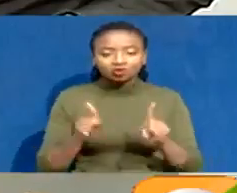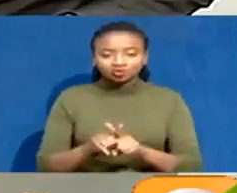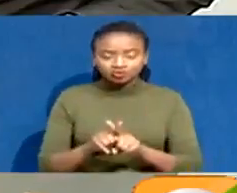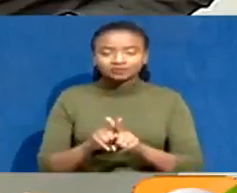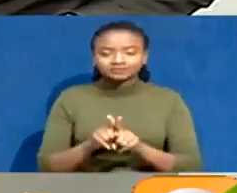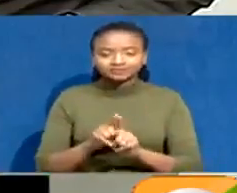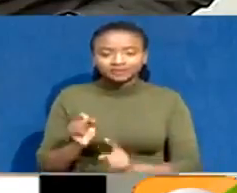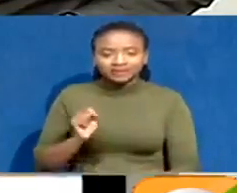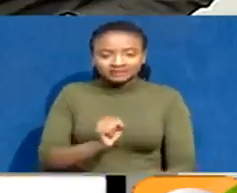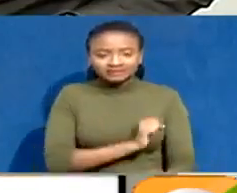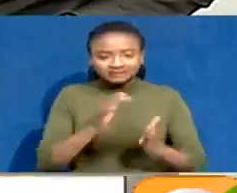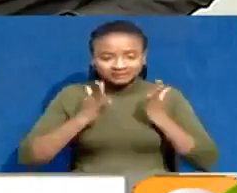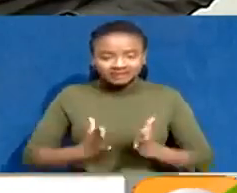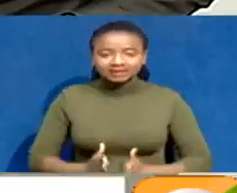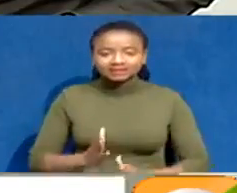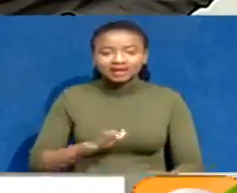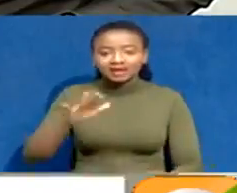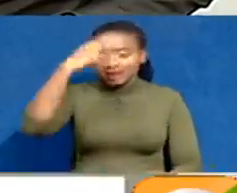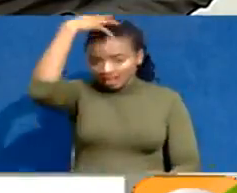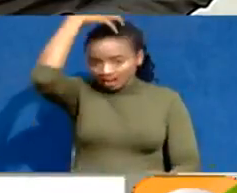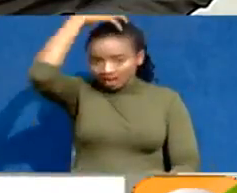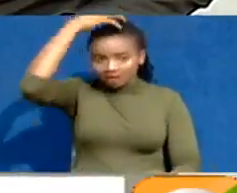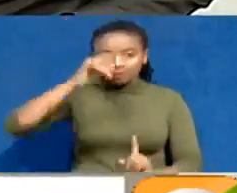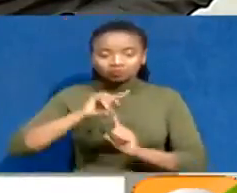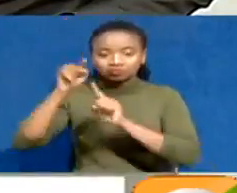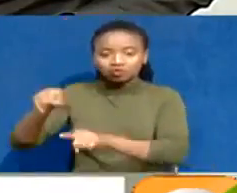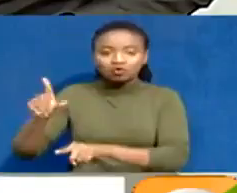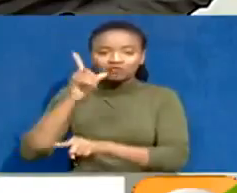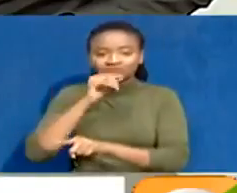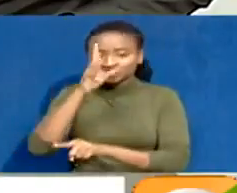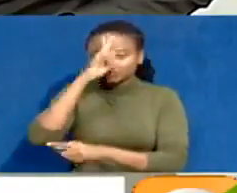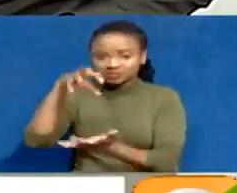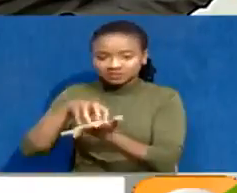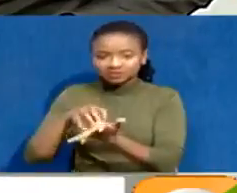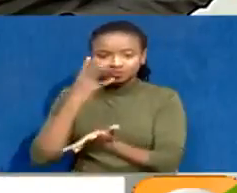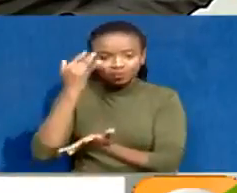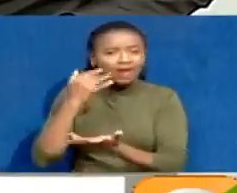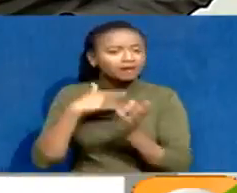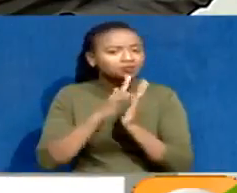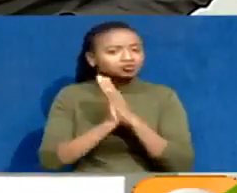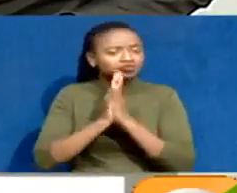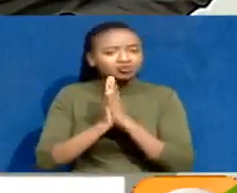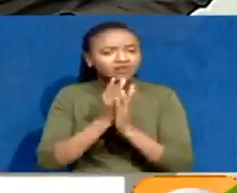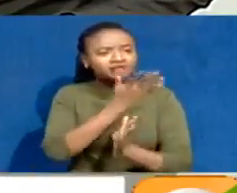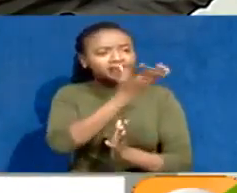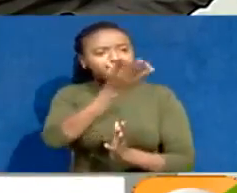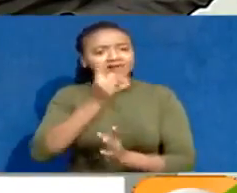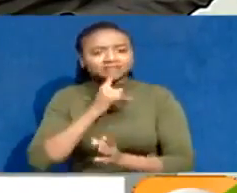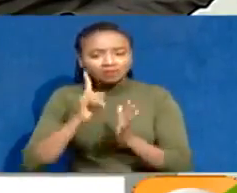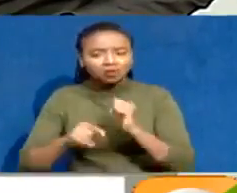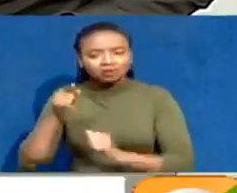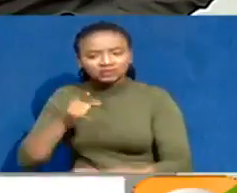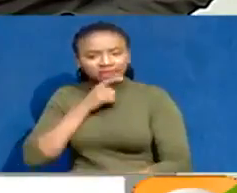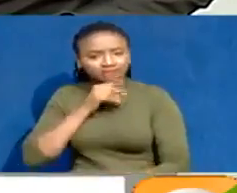Seneta wa Lamu Anwar Loitiptip amejisalimisha kwa polisi kuhusiana na kisa ambapo anadaiwa kumjeruhi mwanamke mmoja kwa